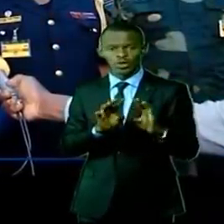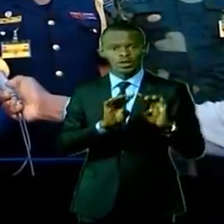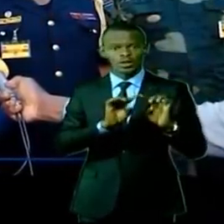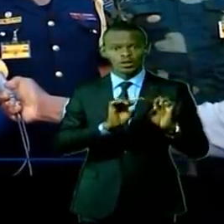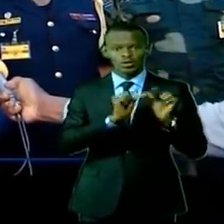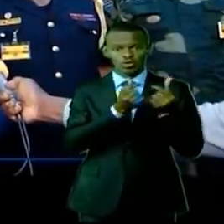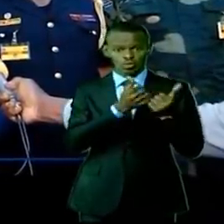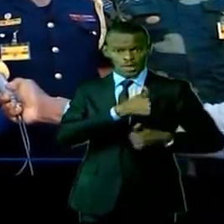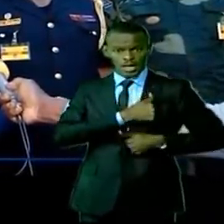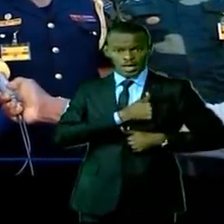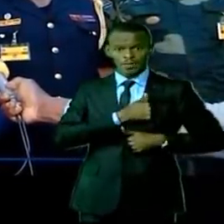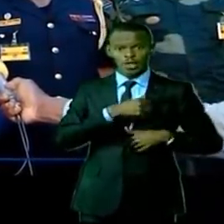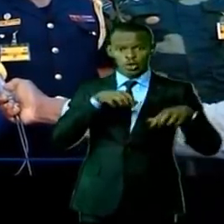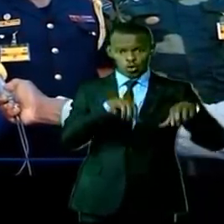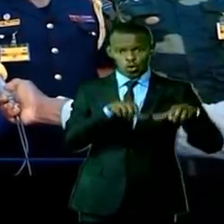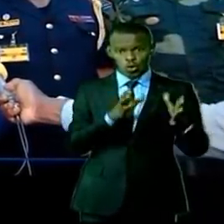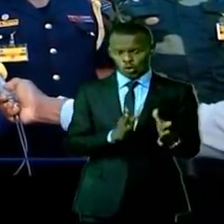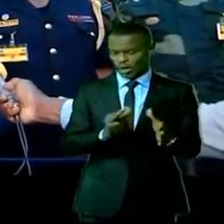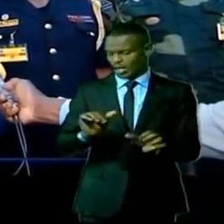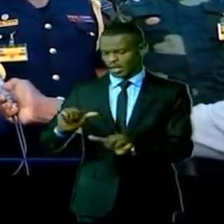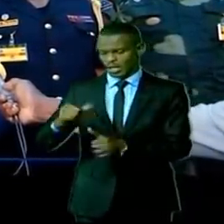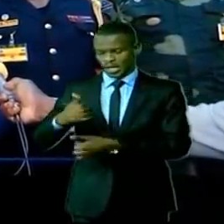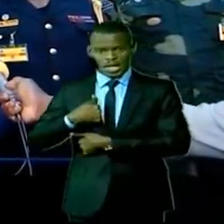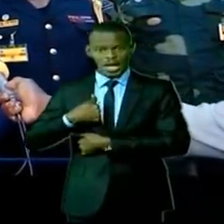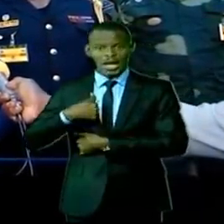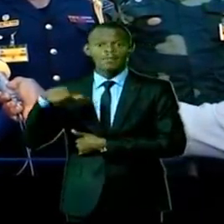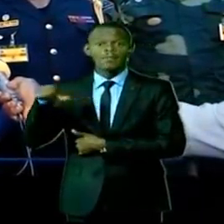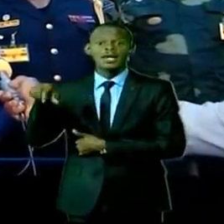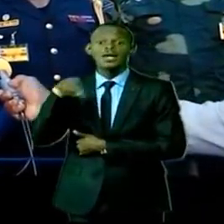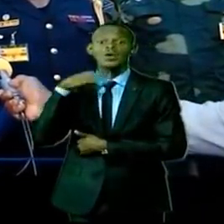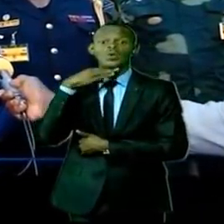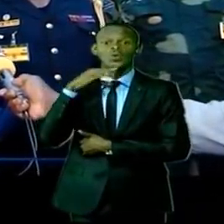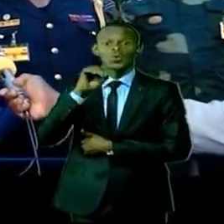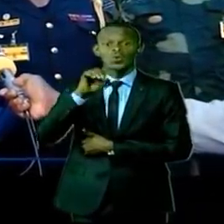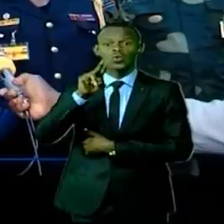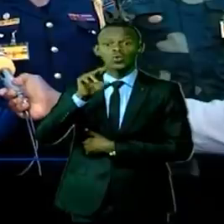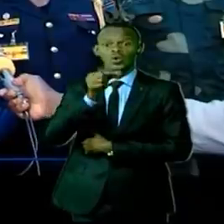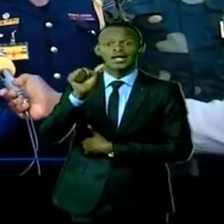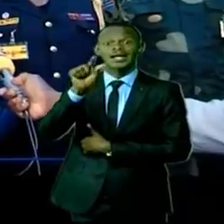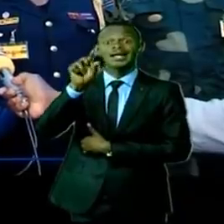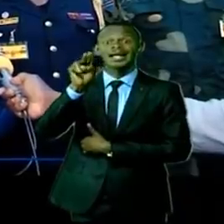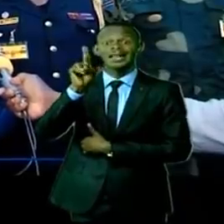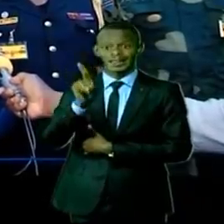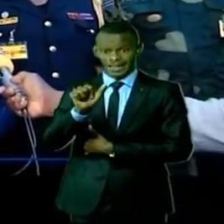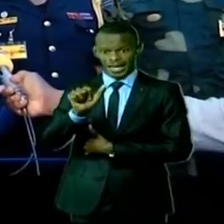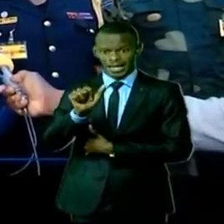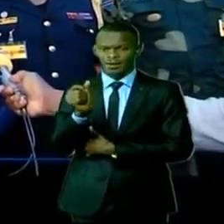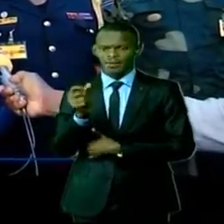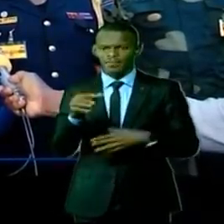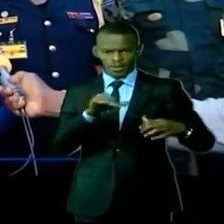ougandaise. Des opérations conjointes FARDC MONUSCO